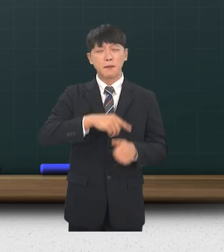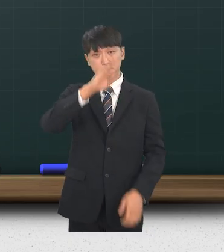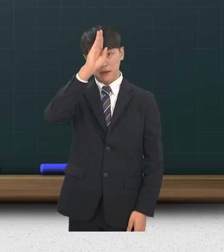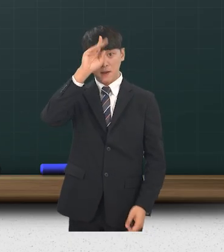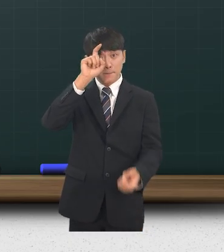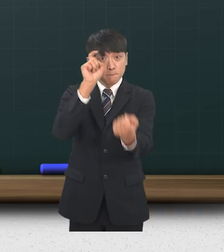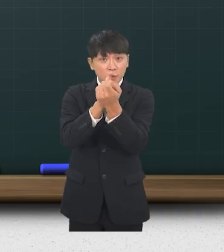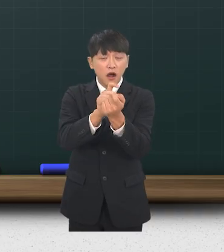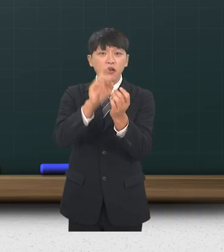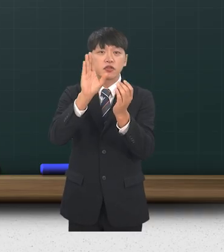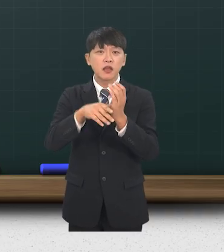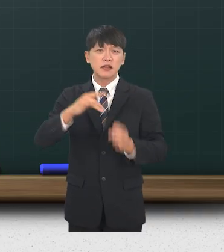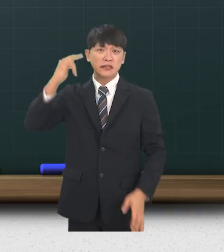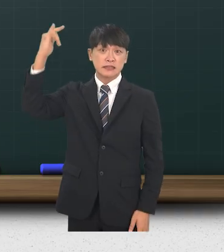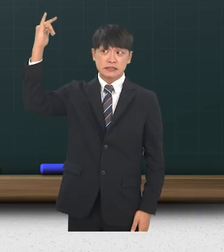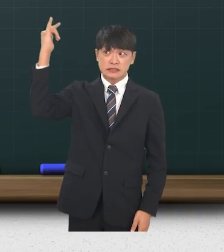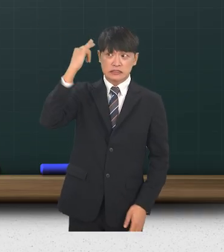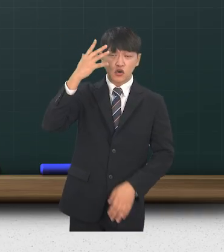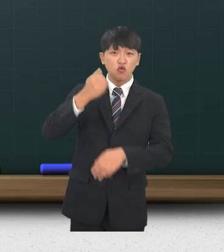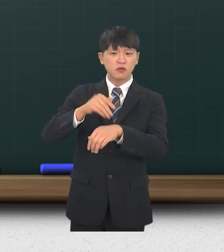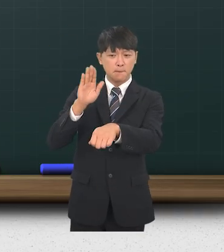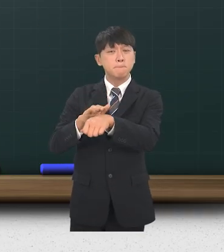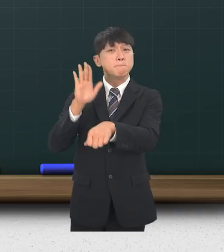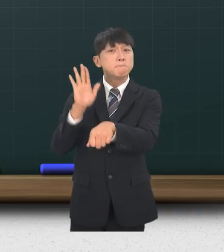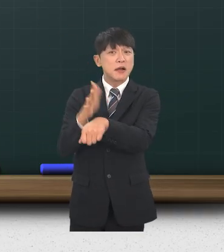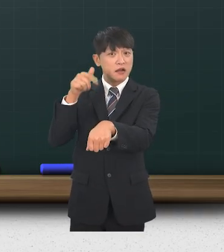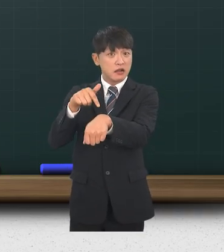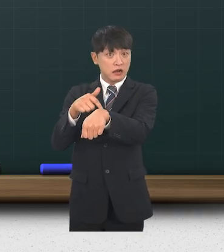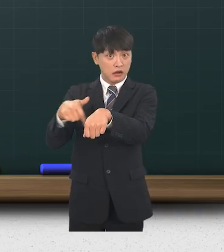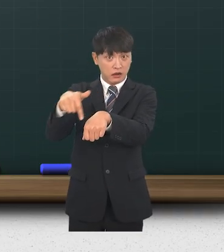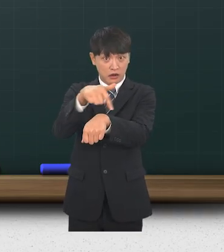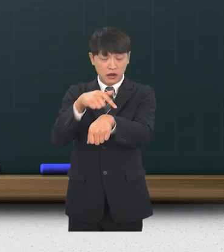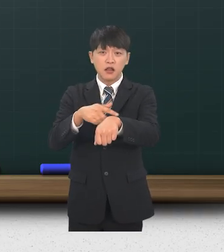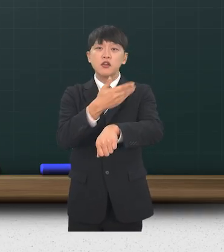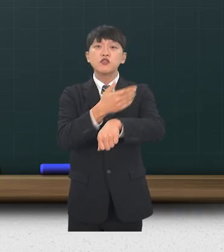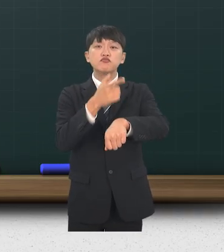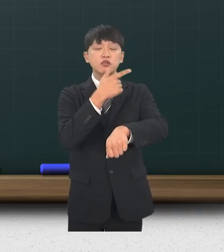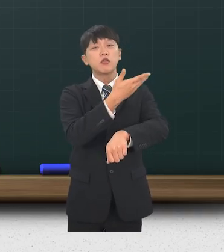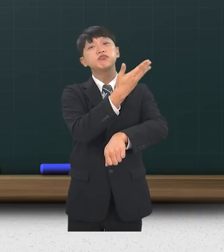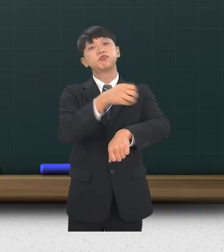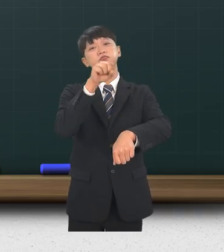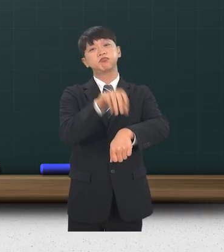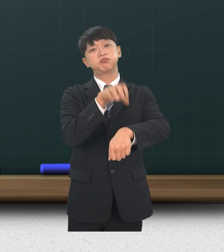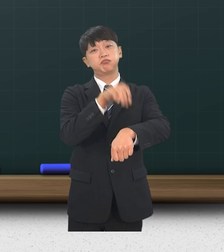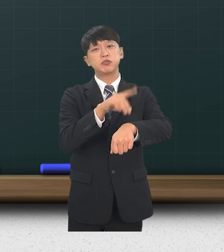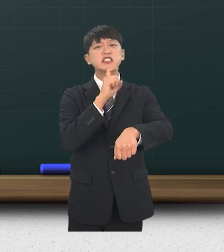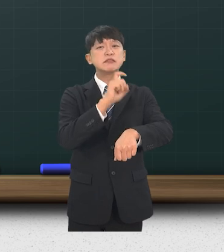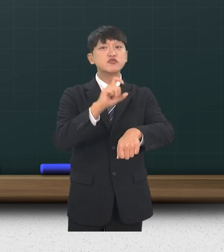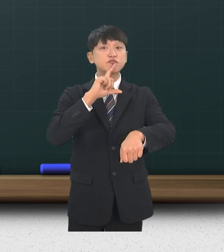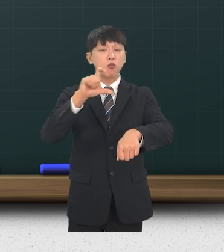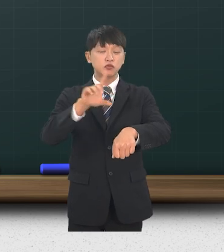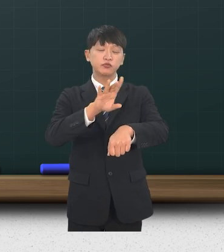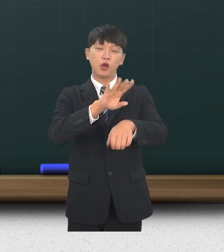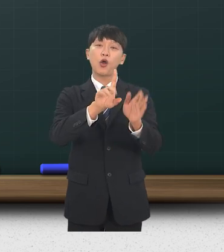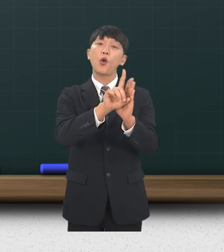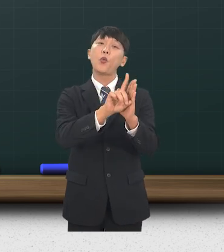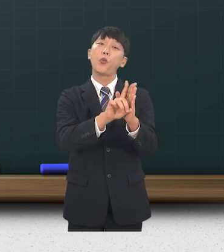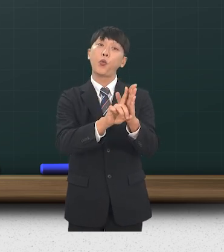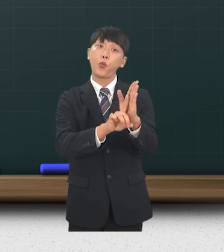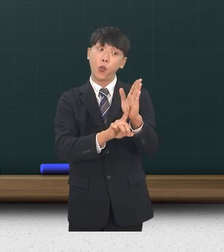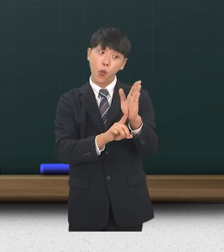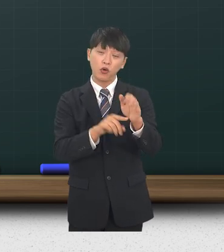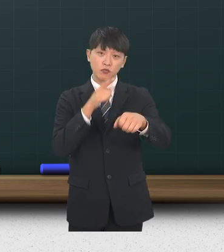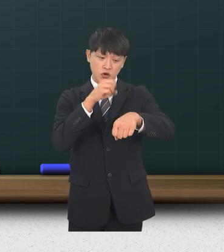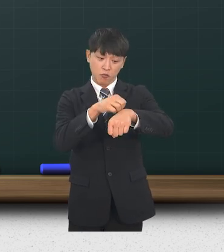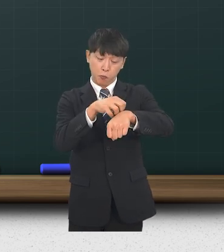걸렸다면 뜨거운 빛의 화상을 입었을 경우 화상 부위를 흐르는 물에 10에서 15분 냉각시킨 후